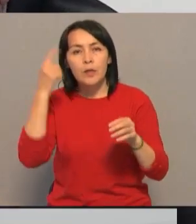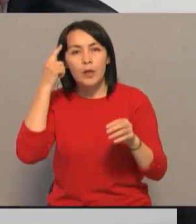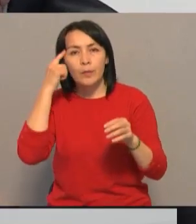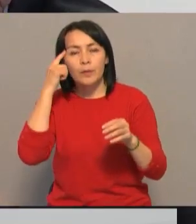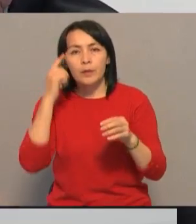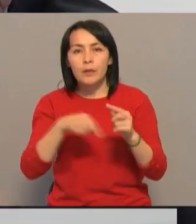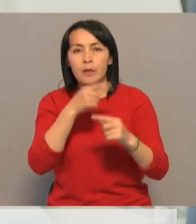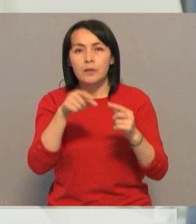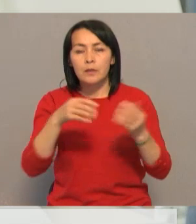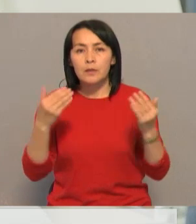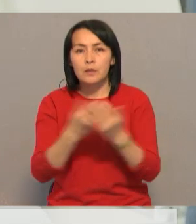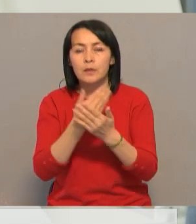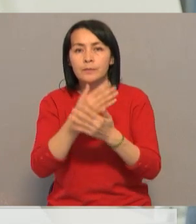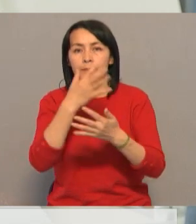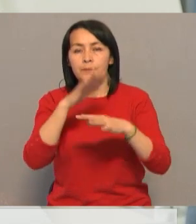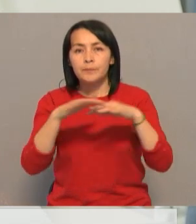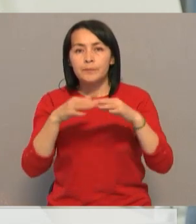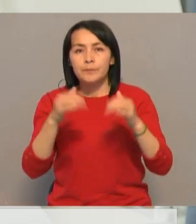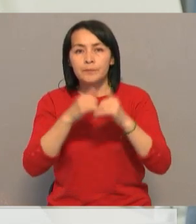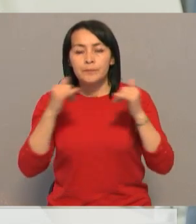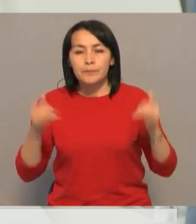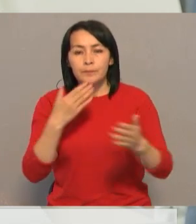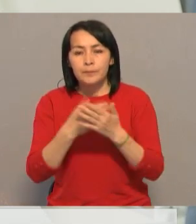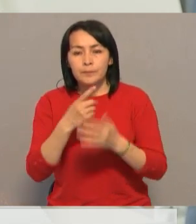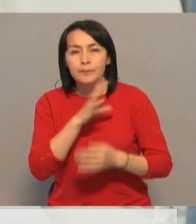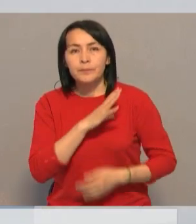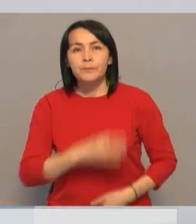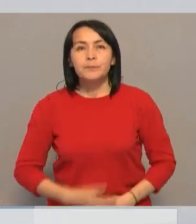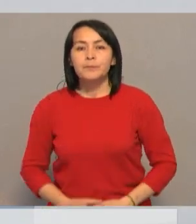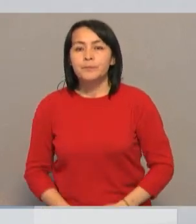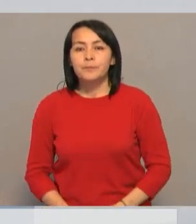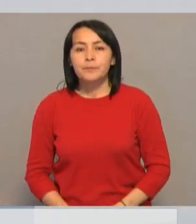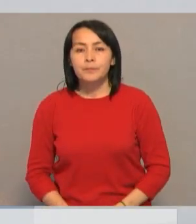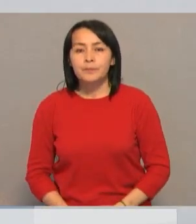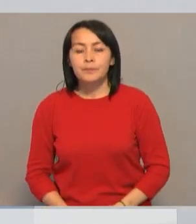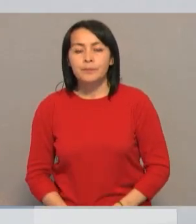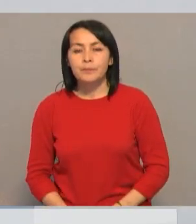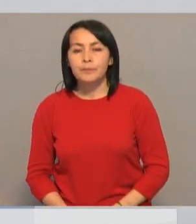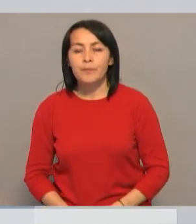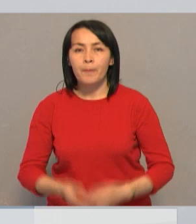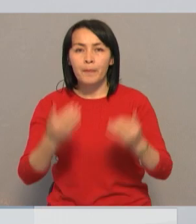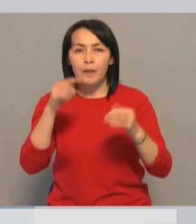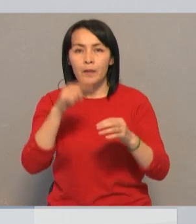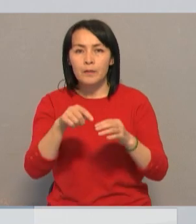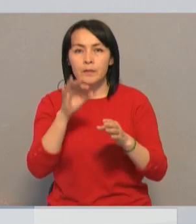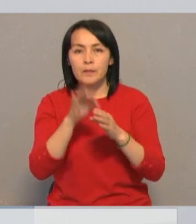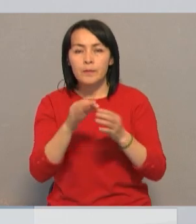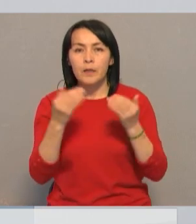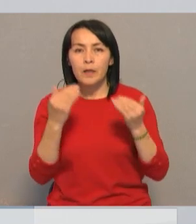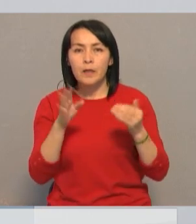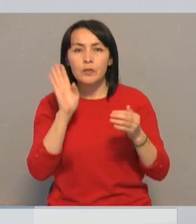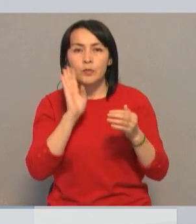eskergen kasipkerler jaña teknologiyanı jetildiru boyunca ısınıstarın jetkizdi. Sol sebepten kazir dilerski setti razvivat etip